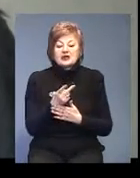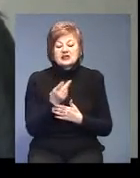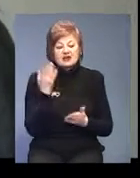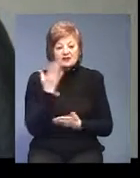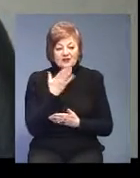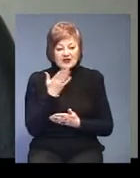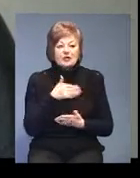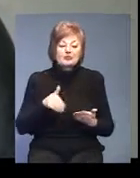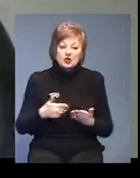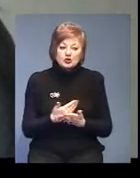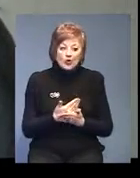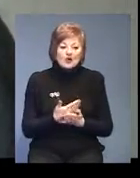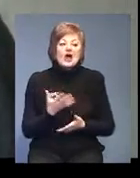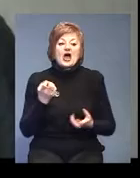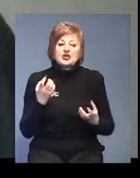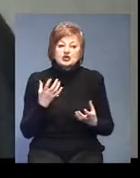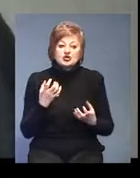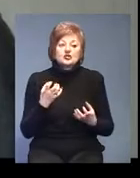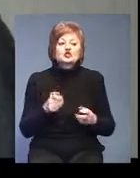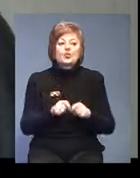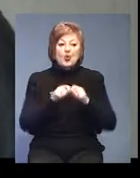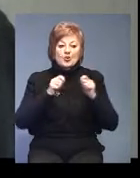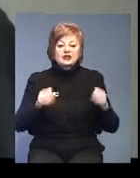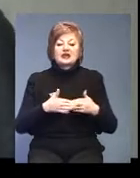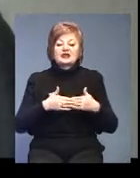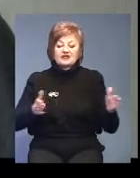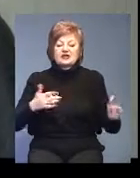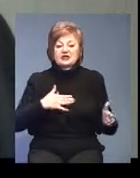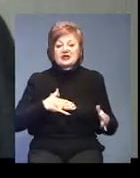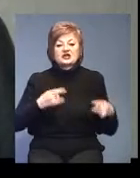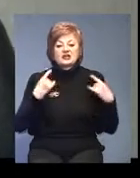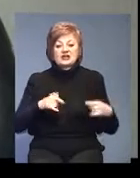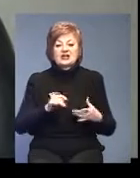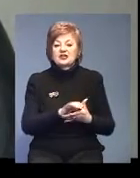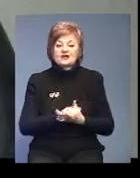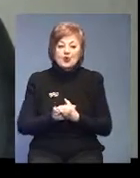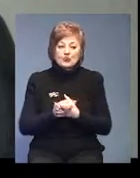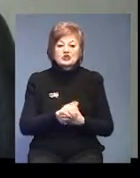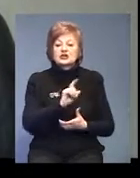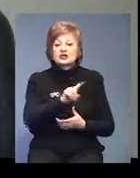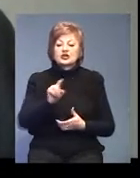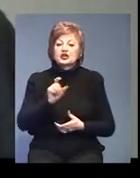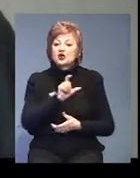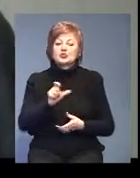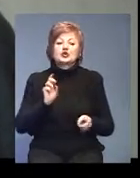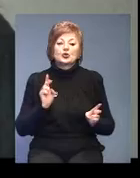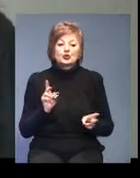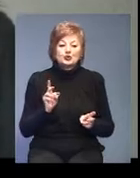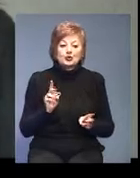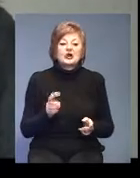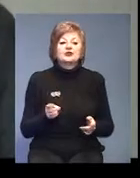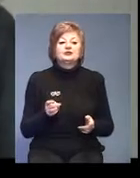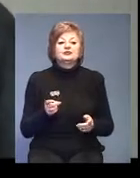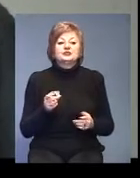нове британське кіно, а ще й відкрити двері суспільного Запоріжжя для тих людей, на яких,